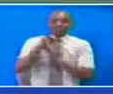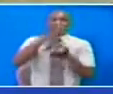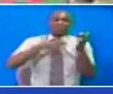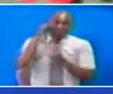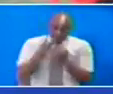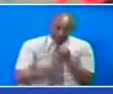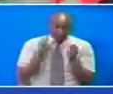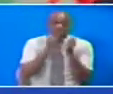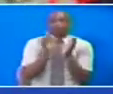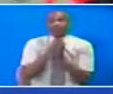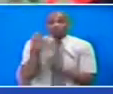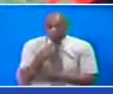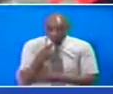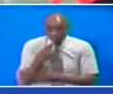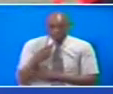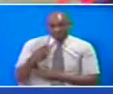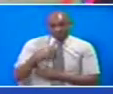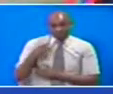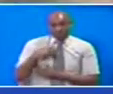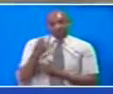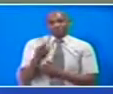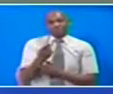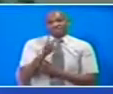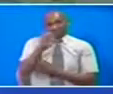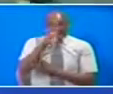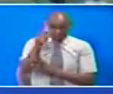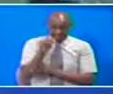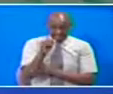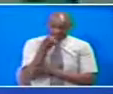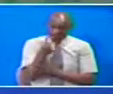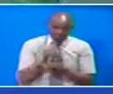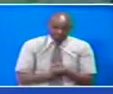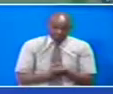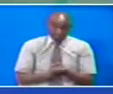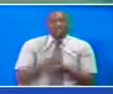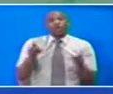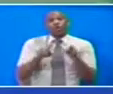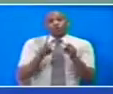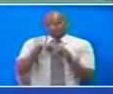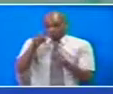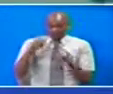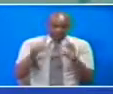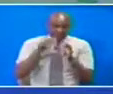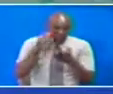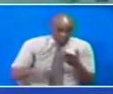finali, ambapo itacheza na timu ya Muungano wa Afrika ya Mashariki. Wa Kenya pia walichukua ushindi katika michezo